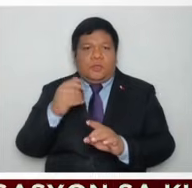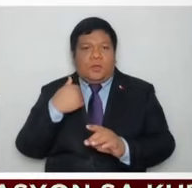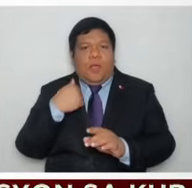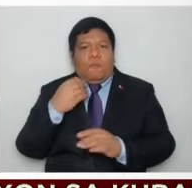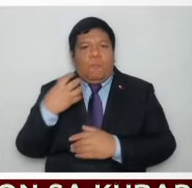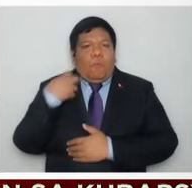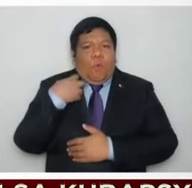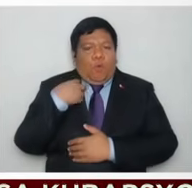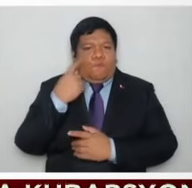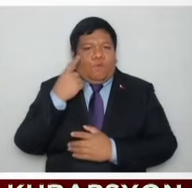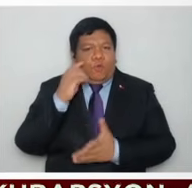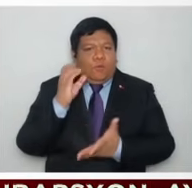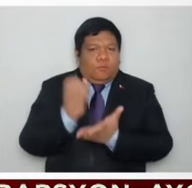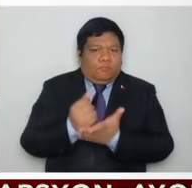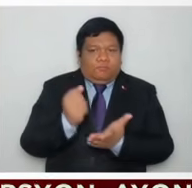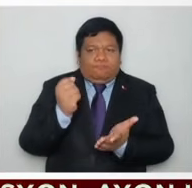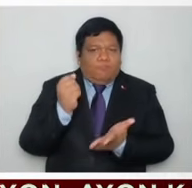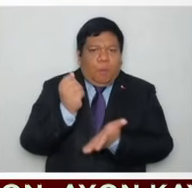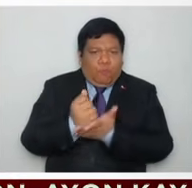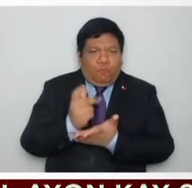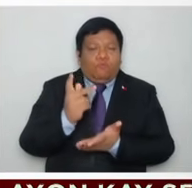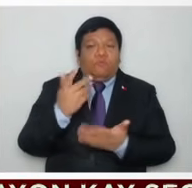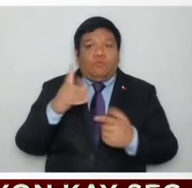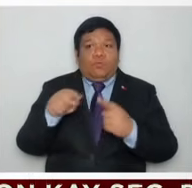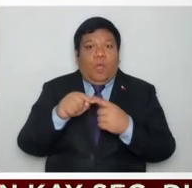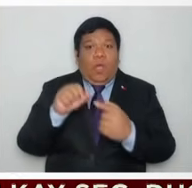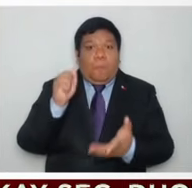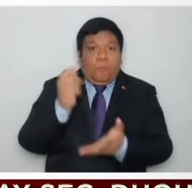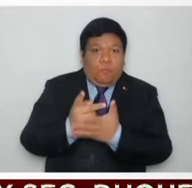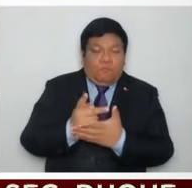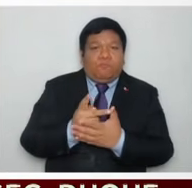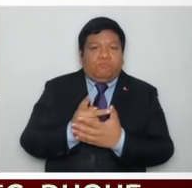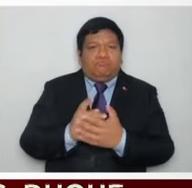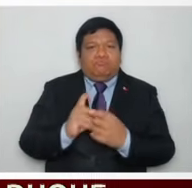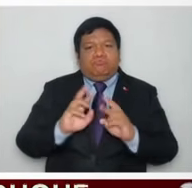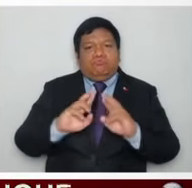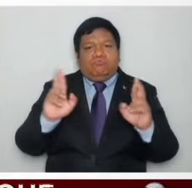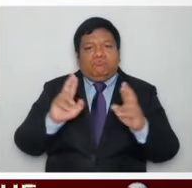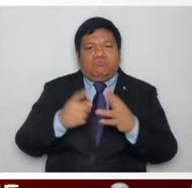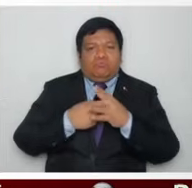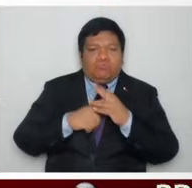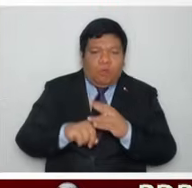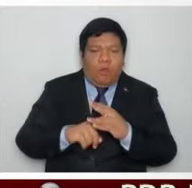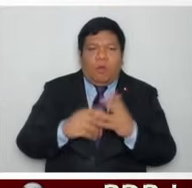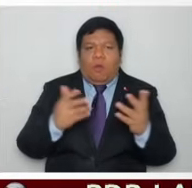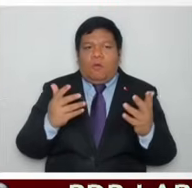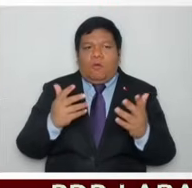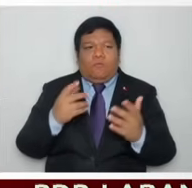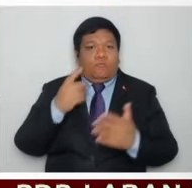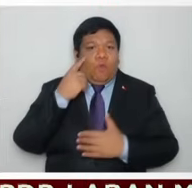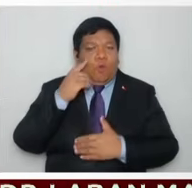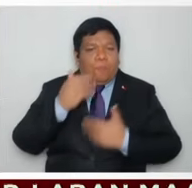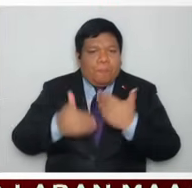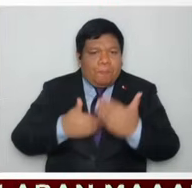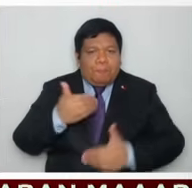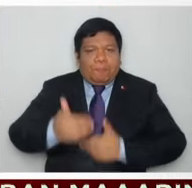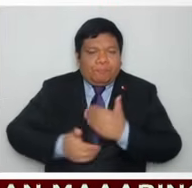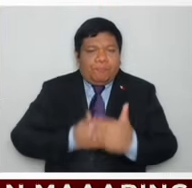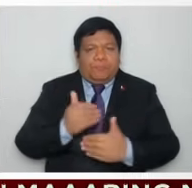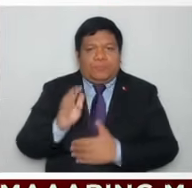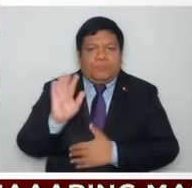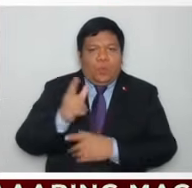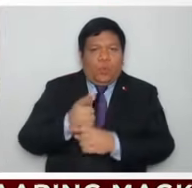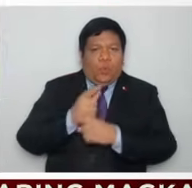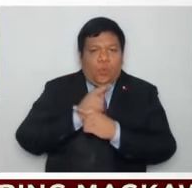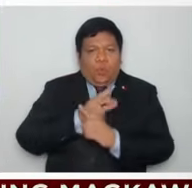or approval. Once approved, yun na po ang start po para po i-process na yung kanyang loan